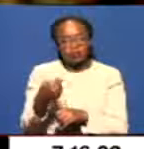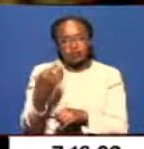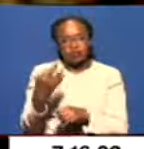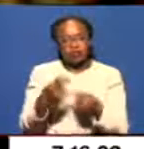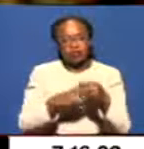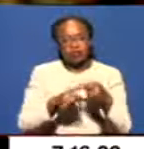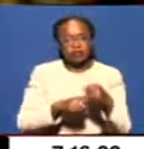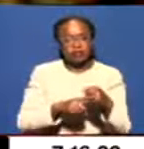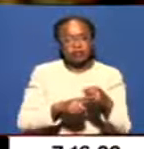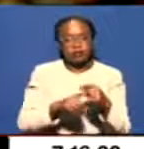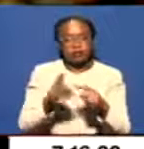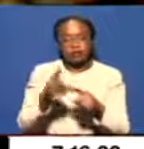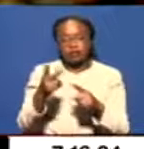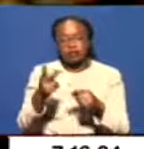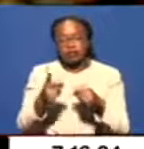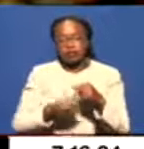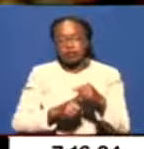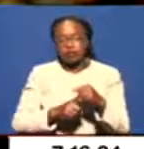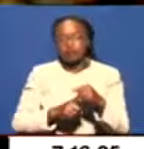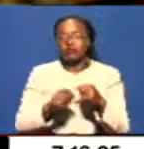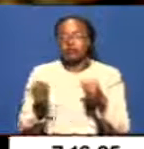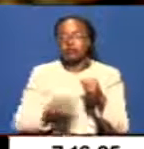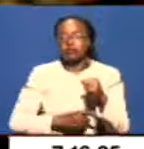5,376. Kufikia tarehe 29 Disemba, zaidi ya chanjo